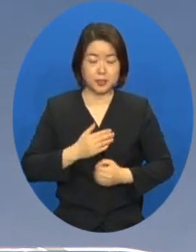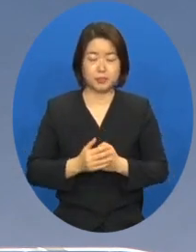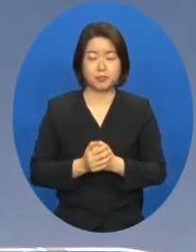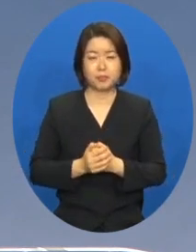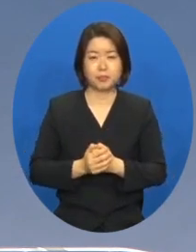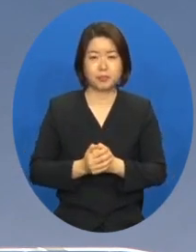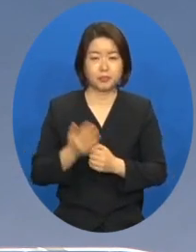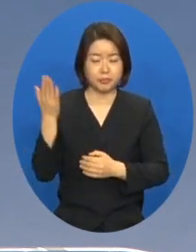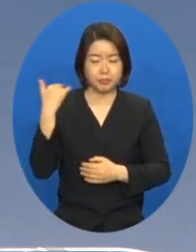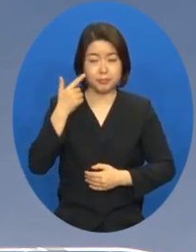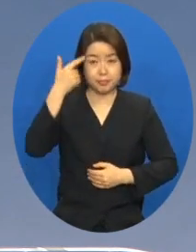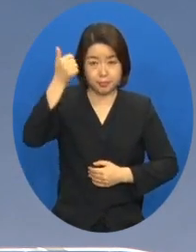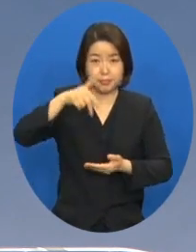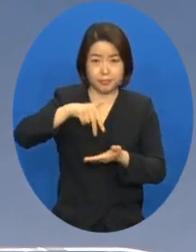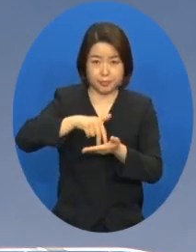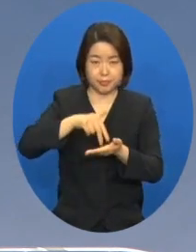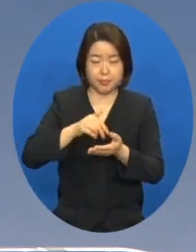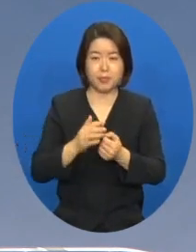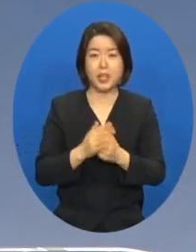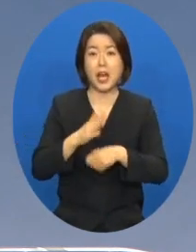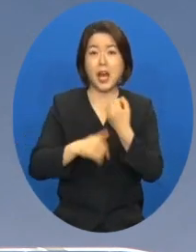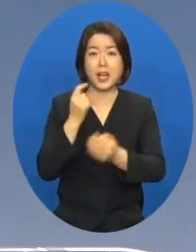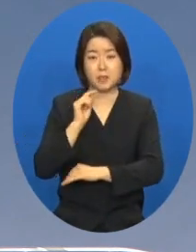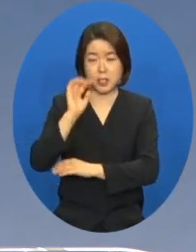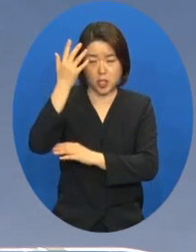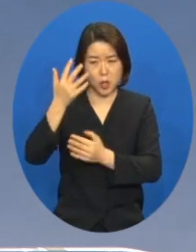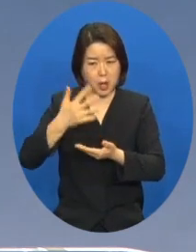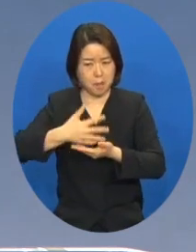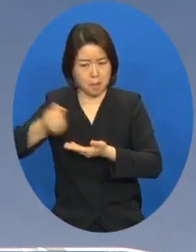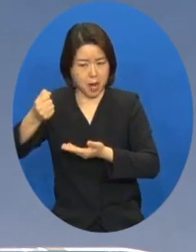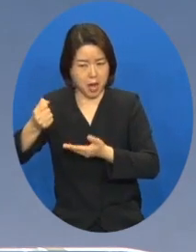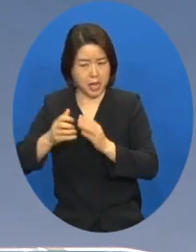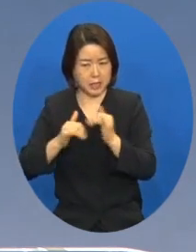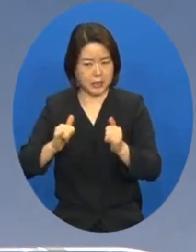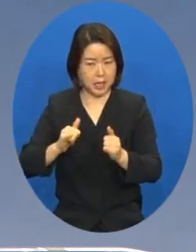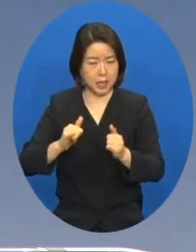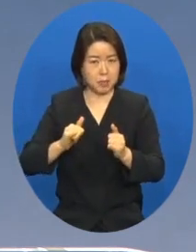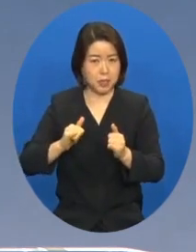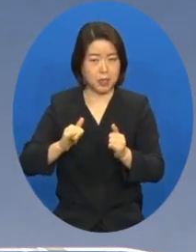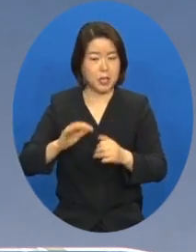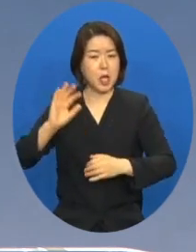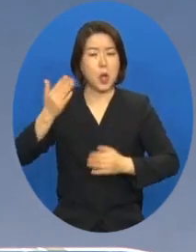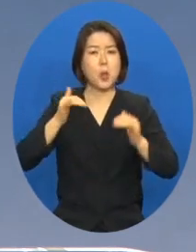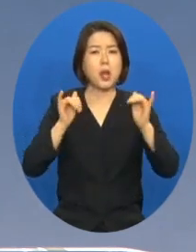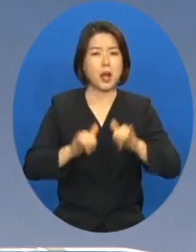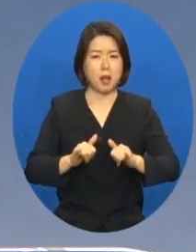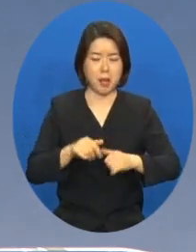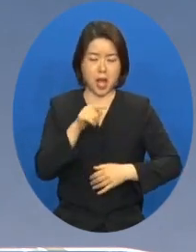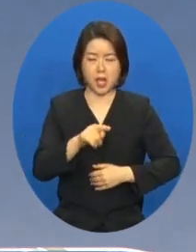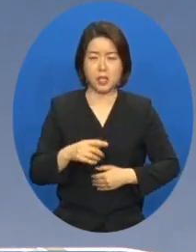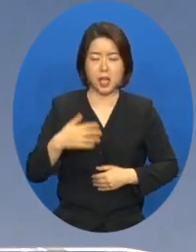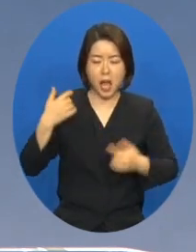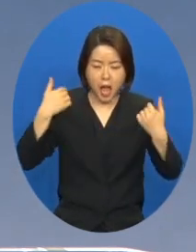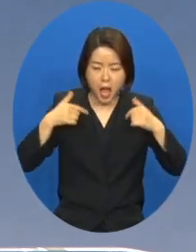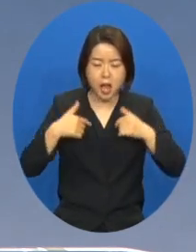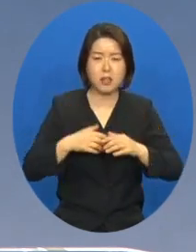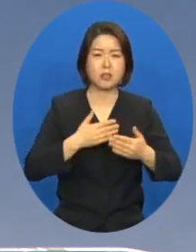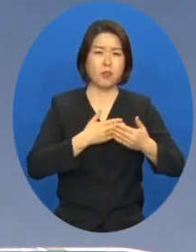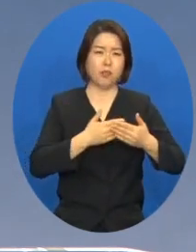제가 목사로서 하나님의 영광을 가로채는 사람이 될까 봐 그 점이 가장 두렵습니다.